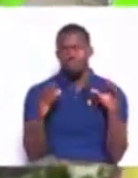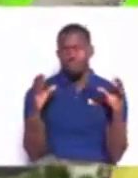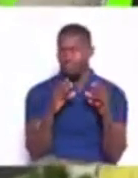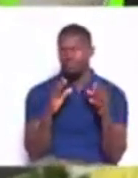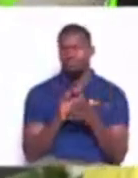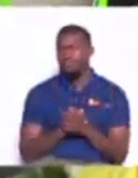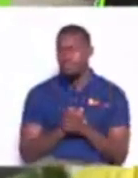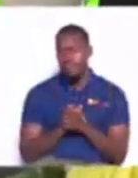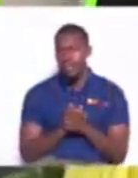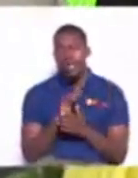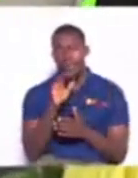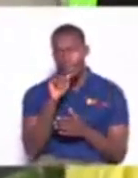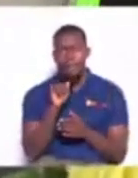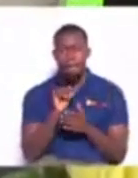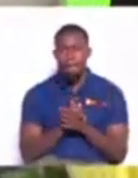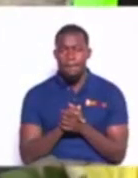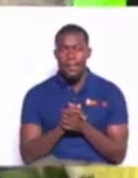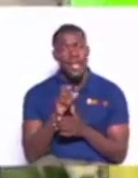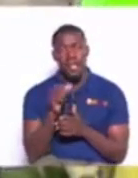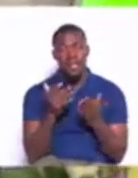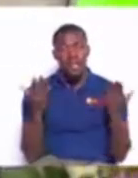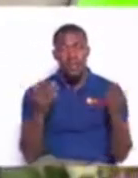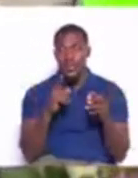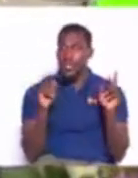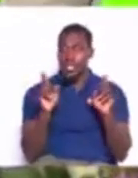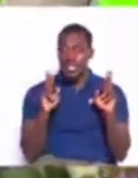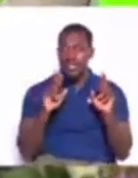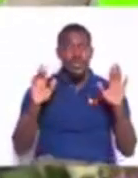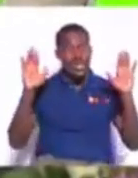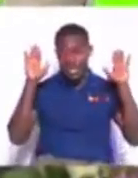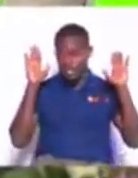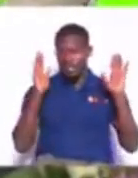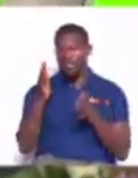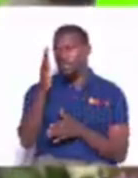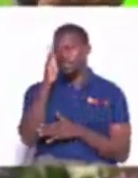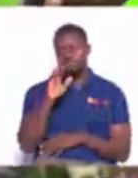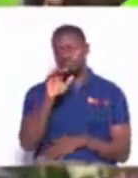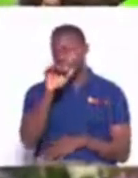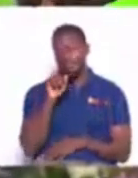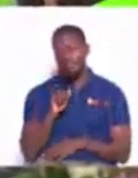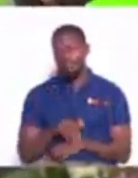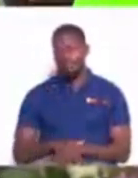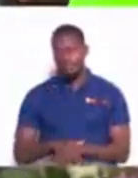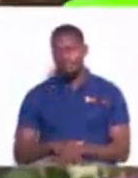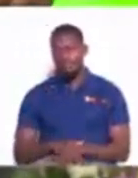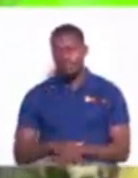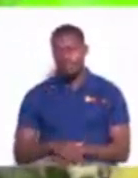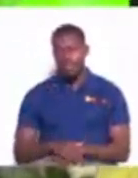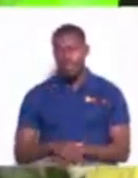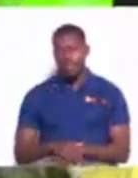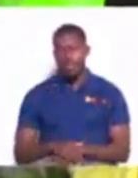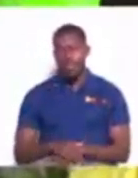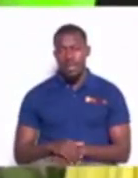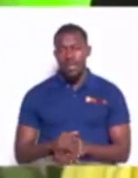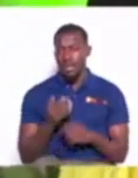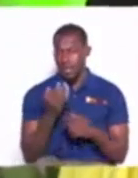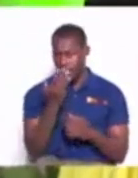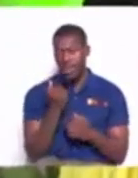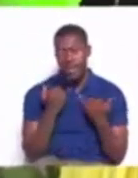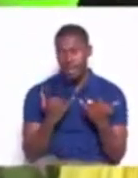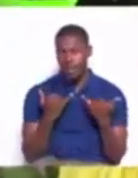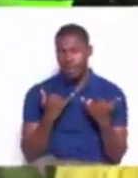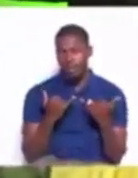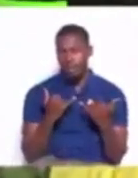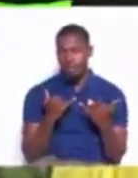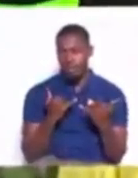nasema hili nahitaji nimwachie Yesu ili niweze kuwa salama. Njoo. Uje hapa mbele